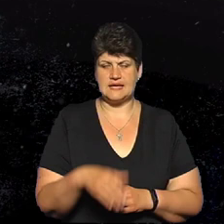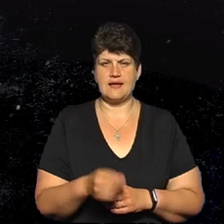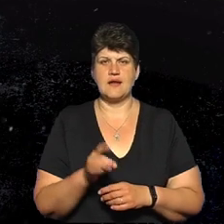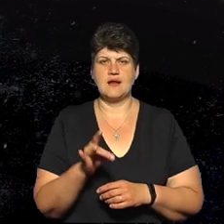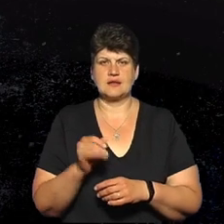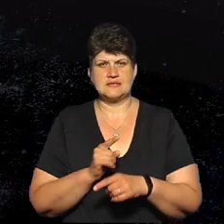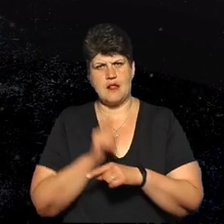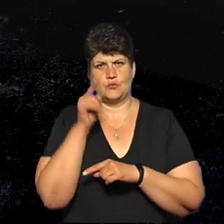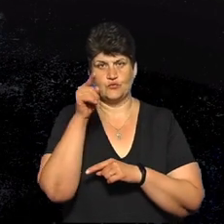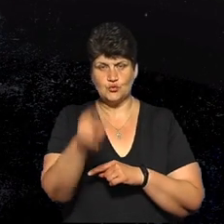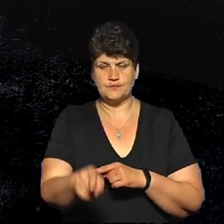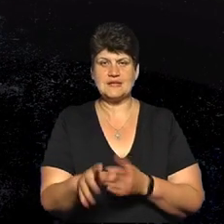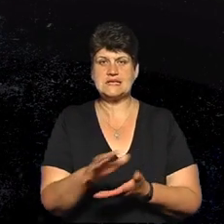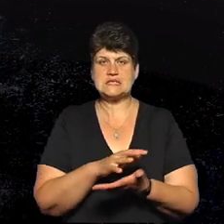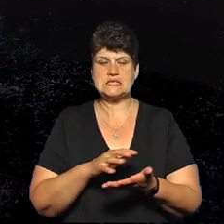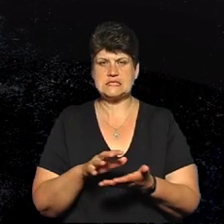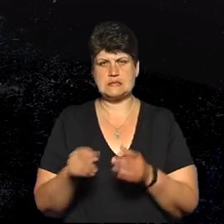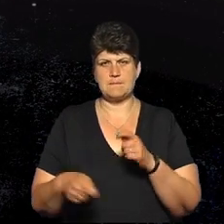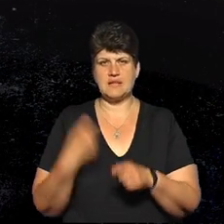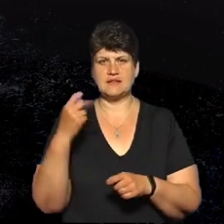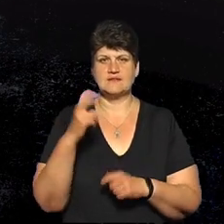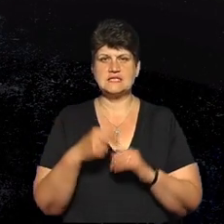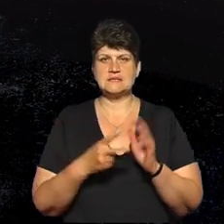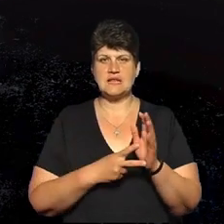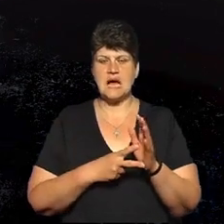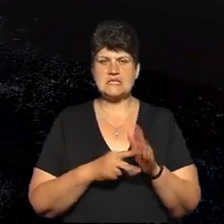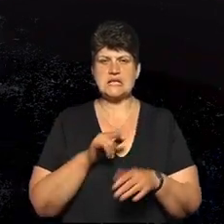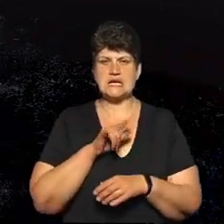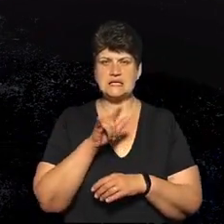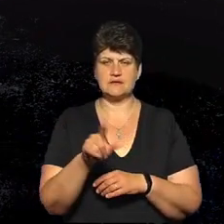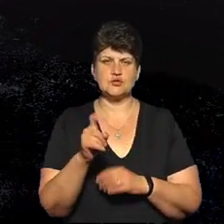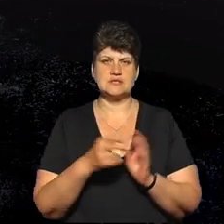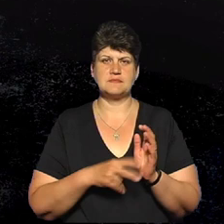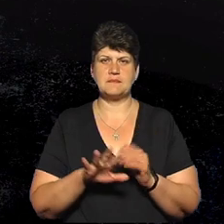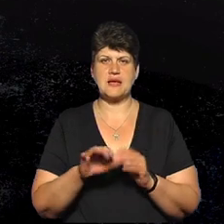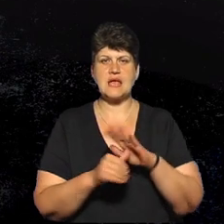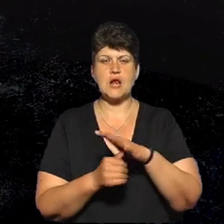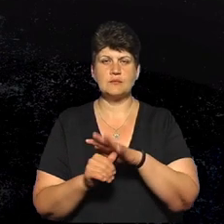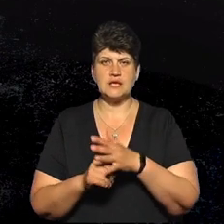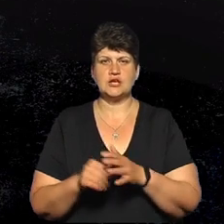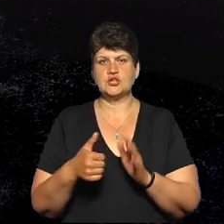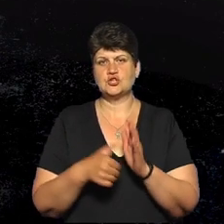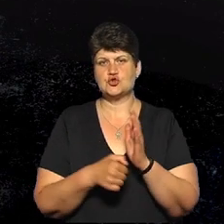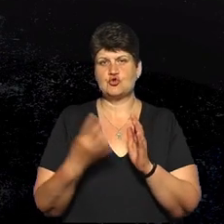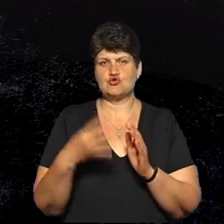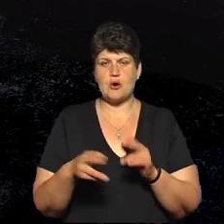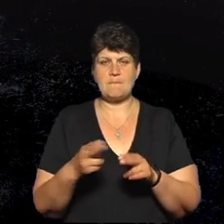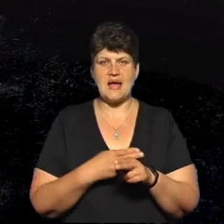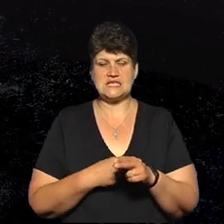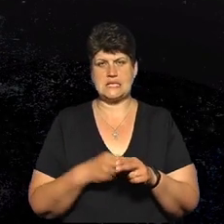Збили 217 літаків, 185 гелікоптерів і понад 640 безпілотників, більше 140 крилатих